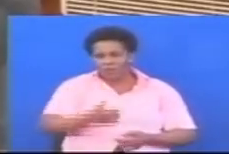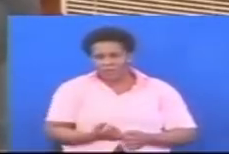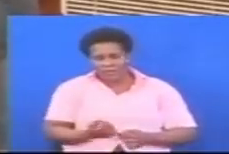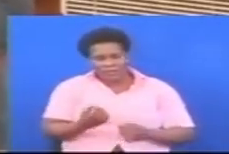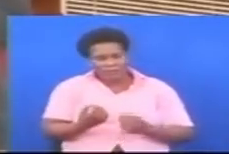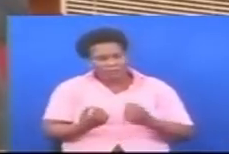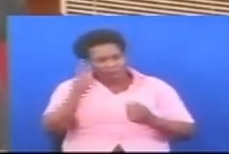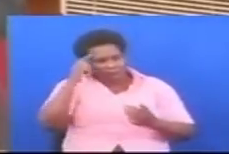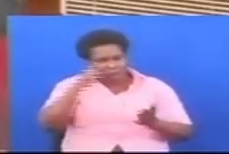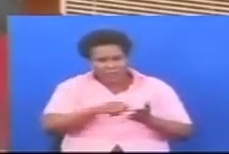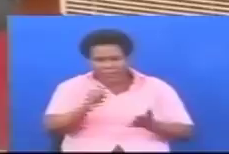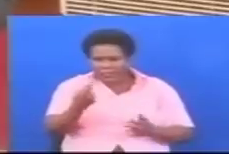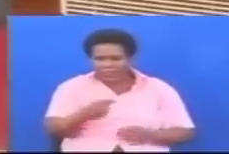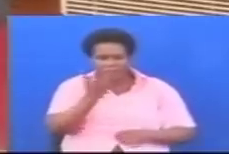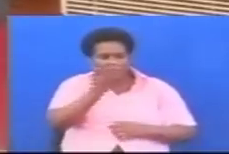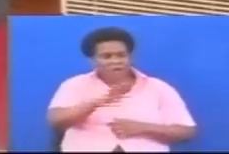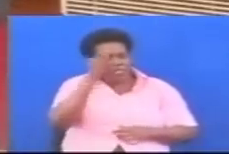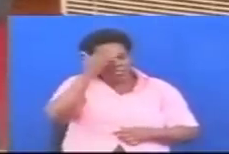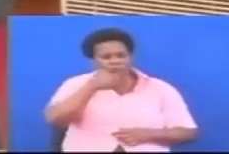kwa serikali hii ya CCM.